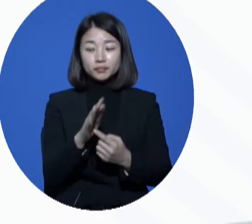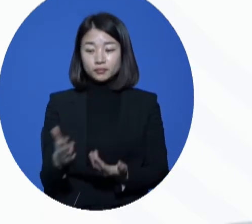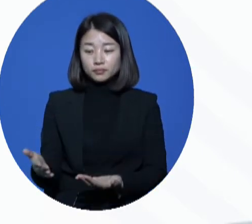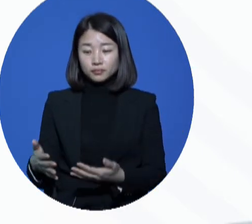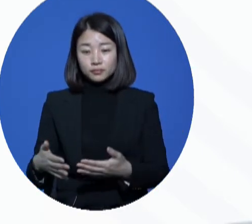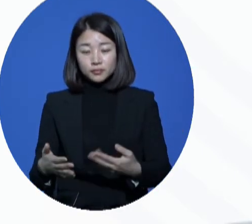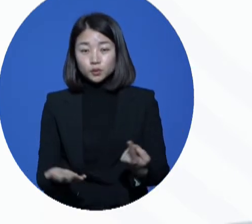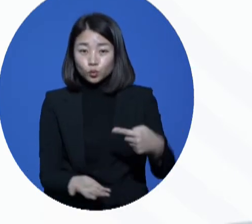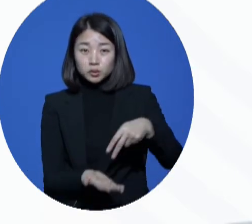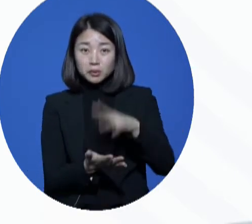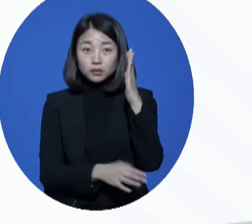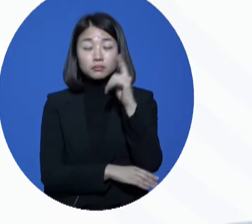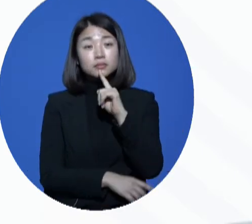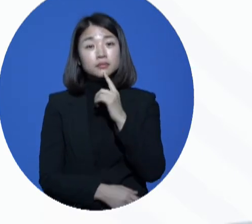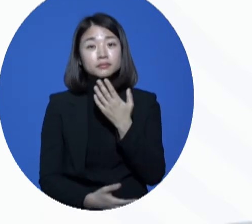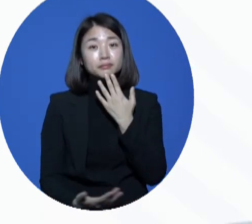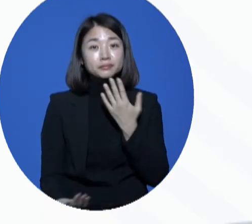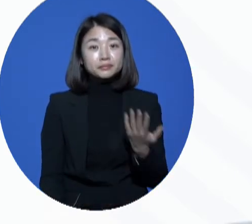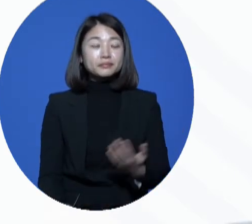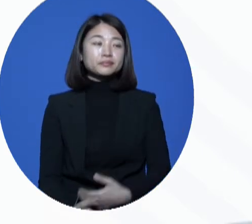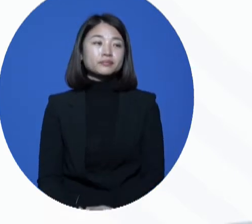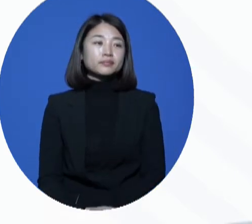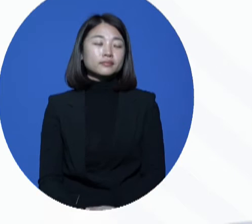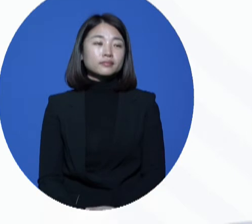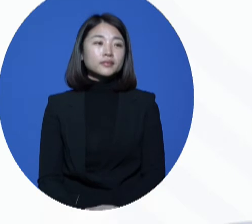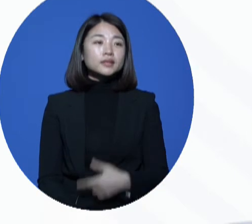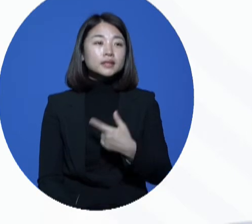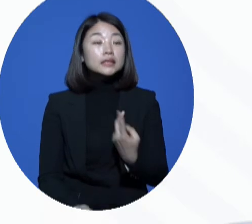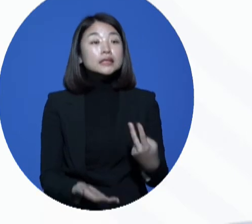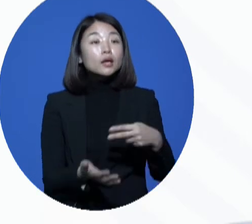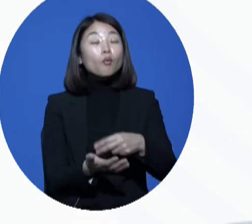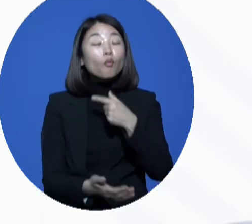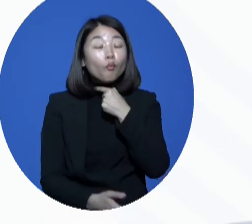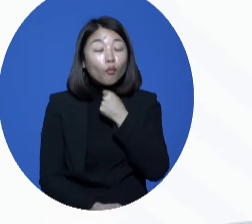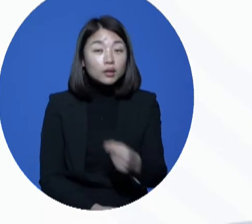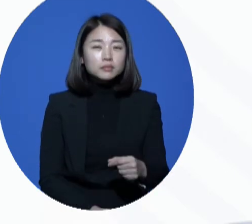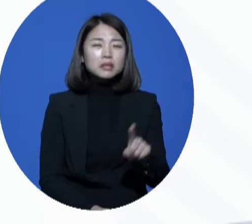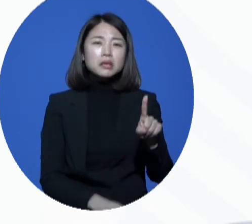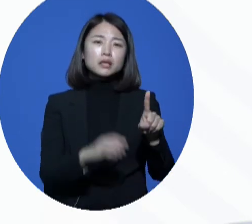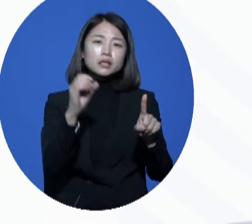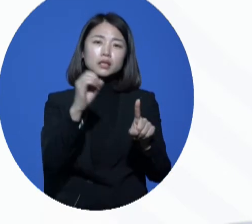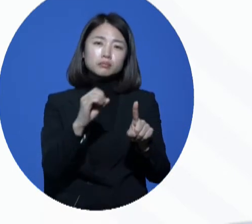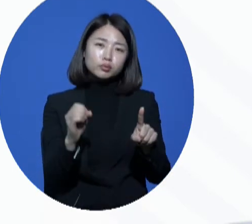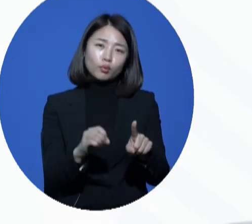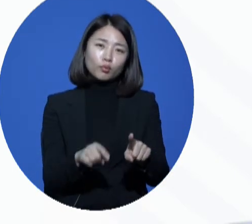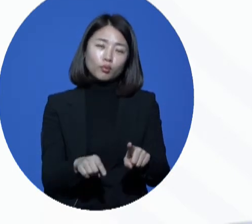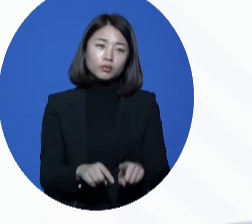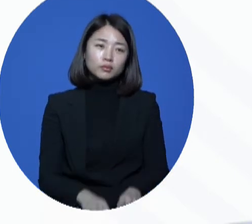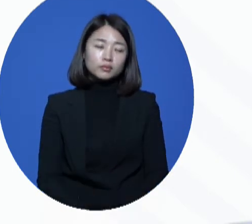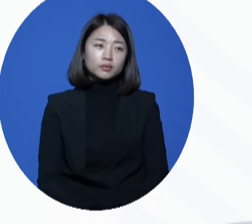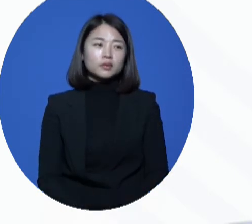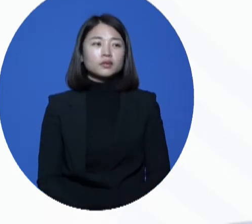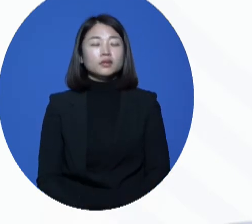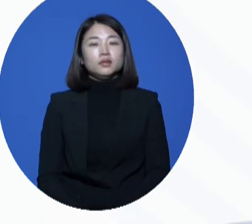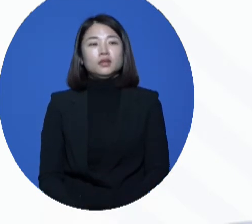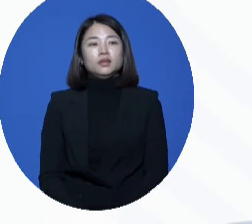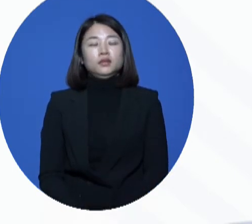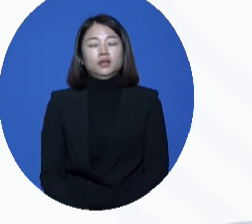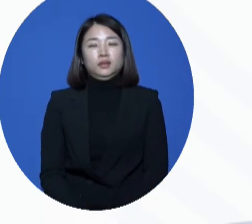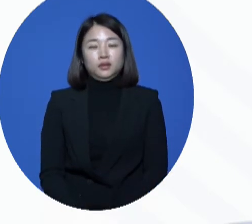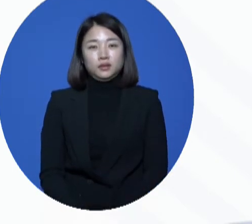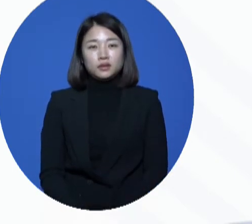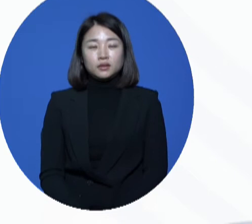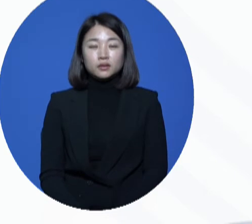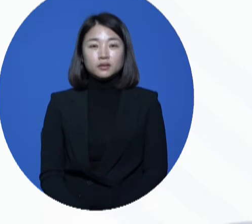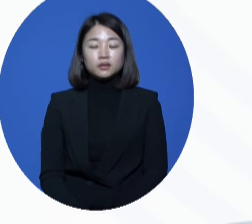않습니다. 그래서 실제 자립을 희망하지만 자립하는 분은 연 1%에 해당하고 있고요. 선택받은 분들이 되고 있는